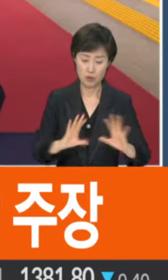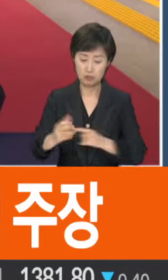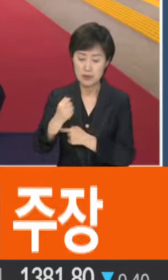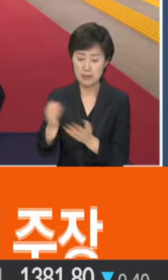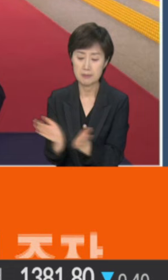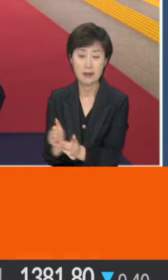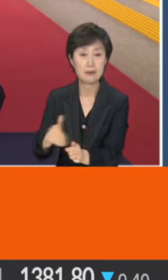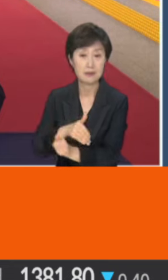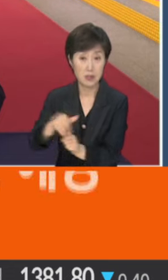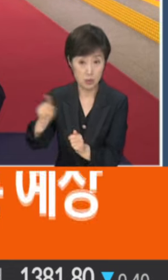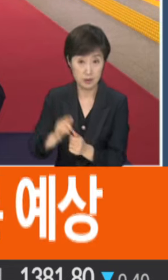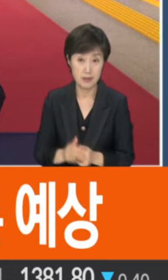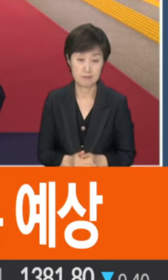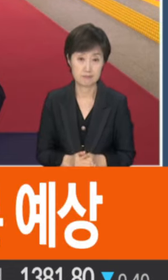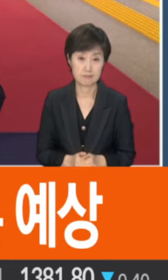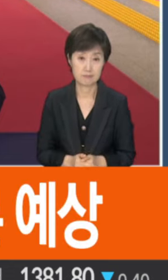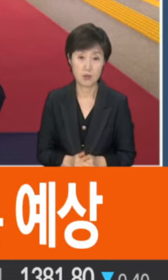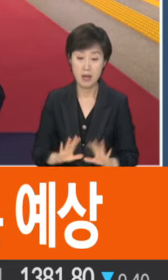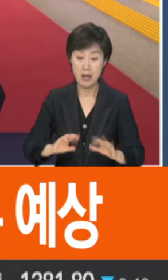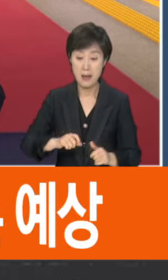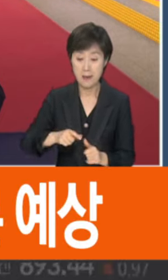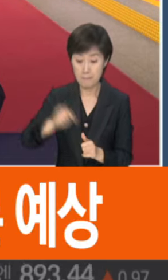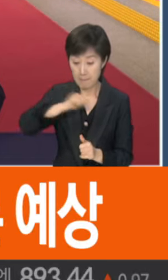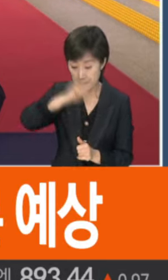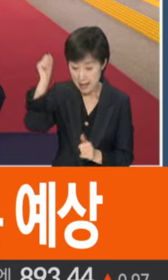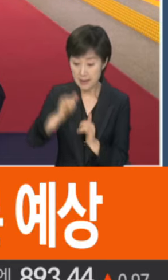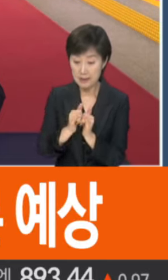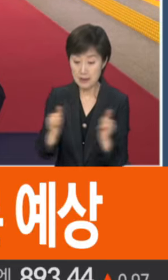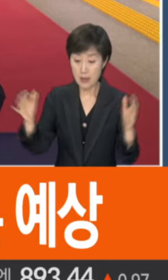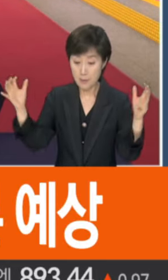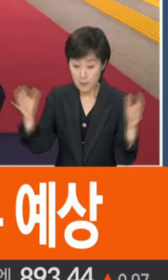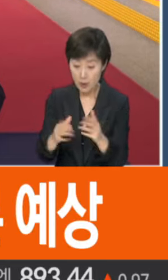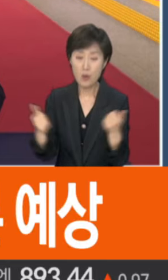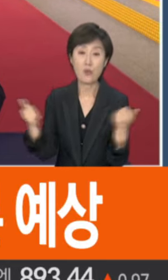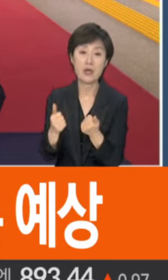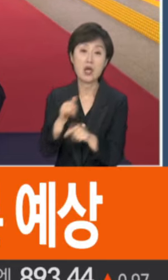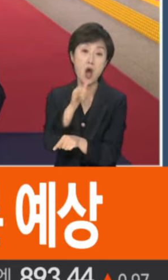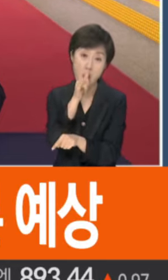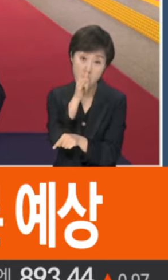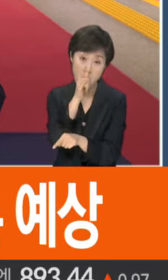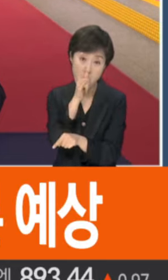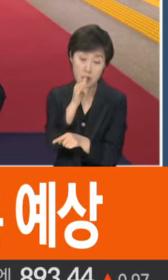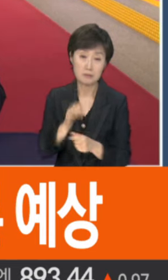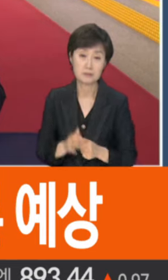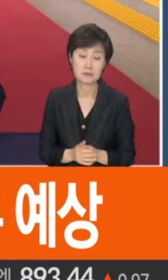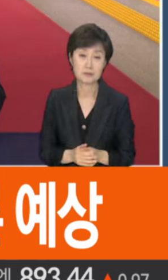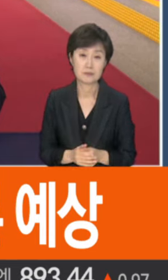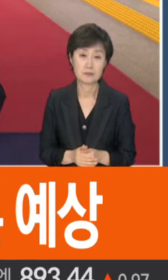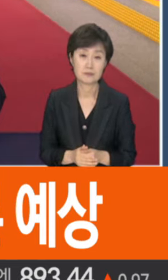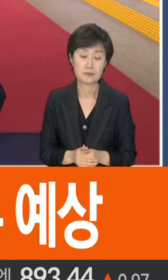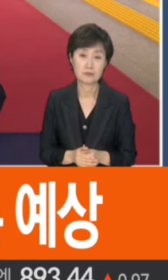살펴보겠습니다 오늘 당선인 총회를 다시 여는데 아직도 참패 수습 방향이 불투명